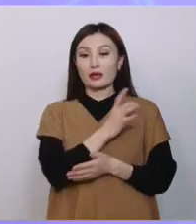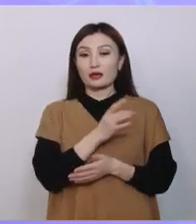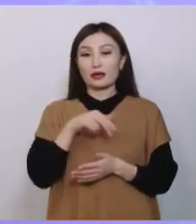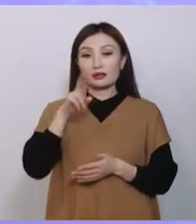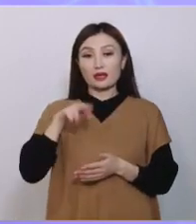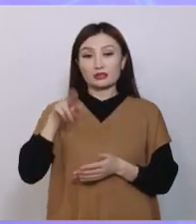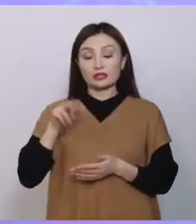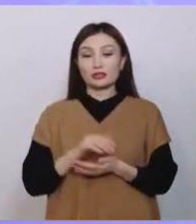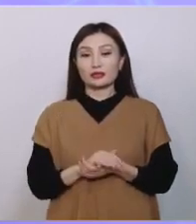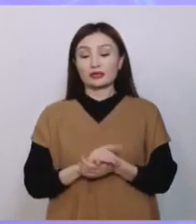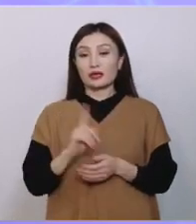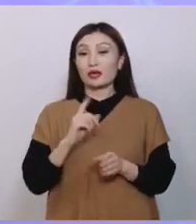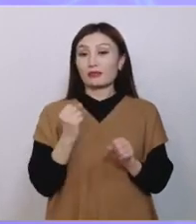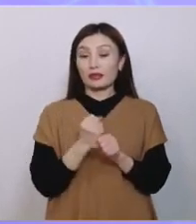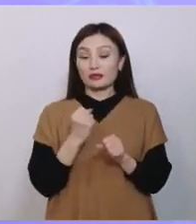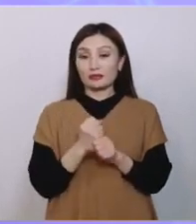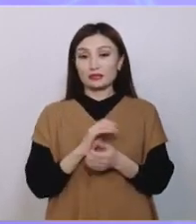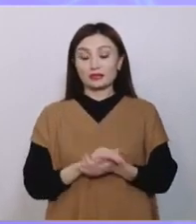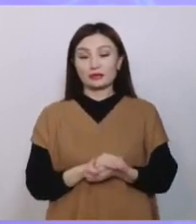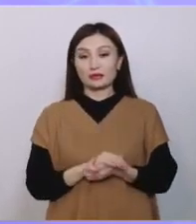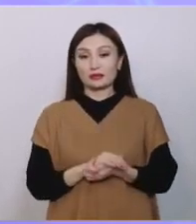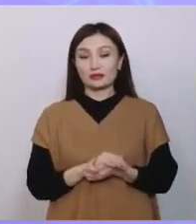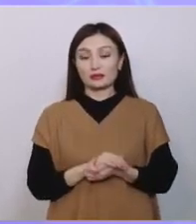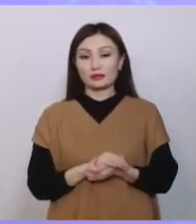Акташат. Эмне кылышат?